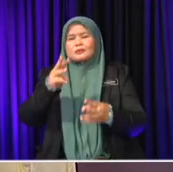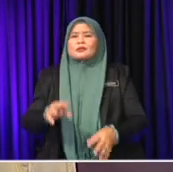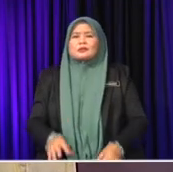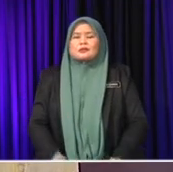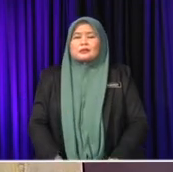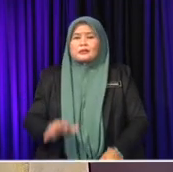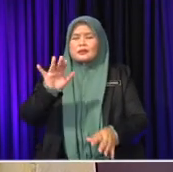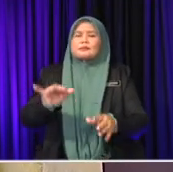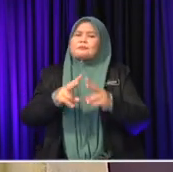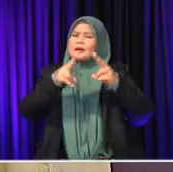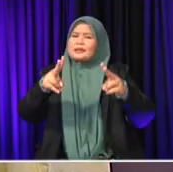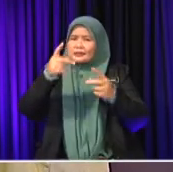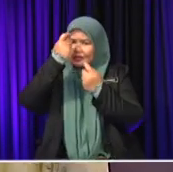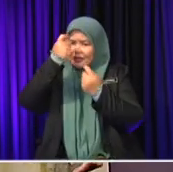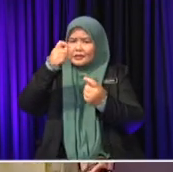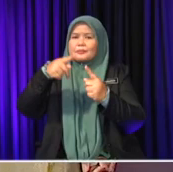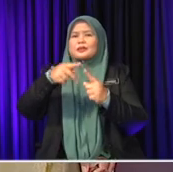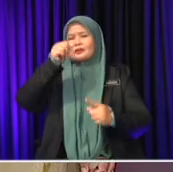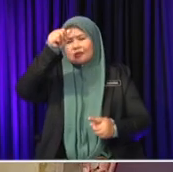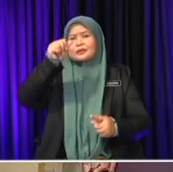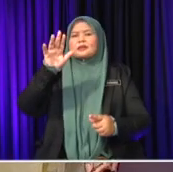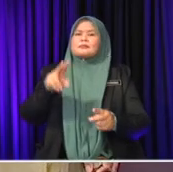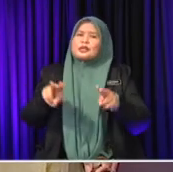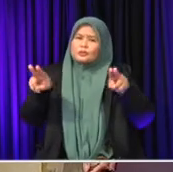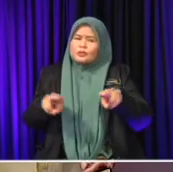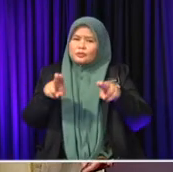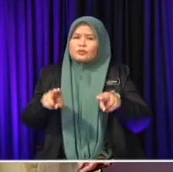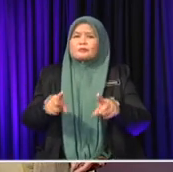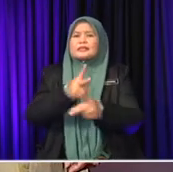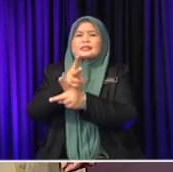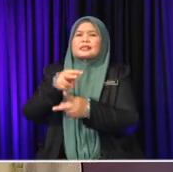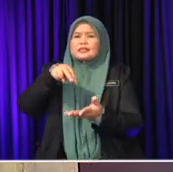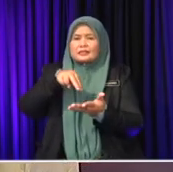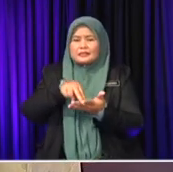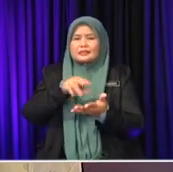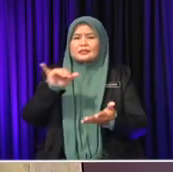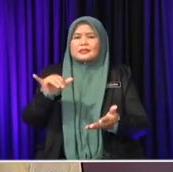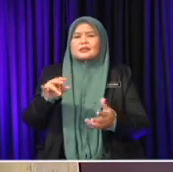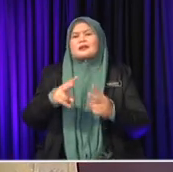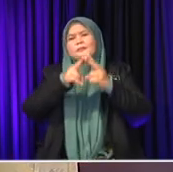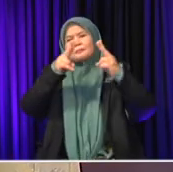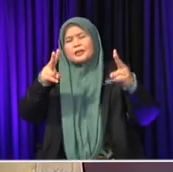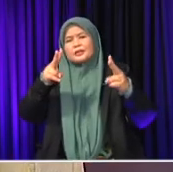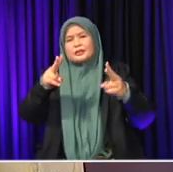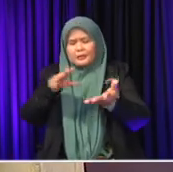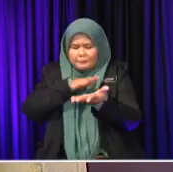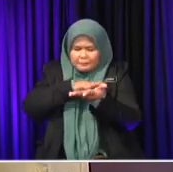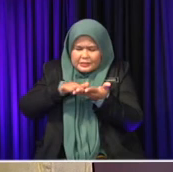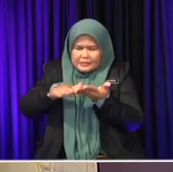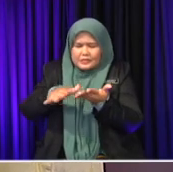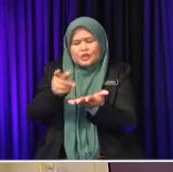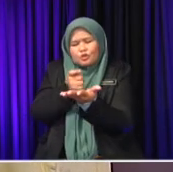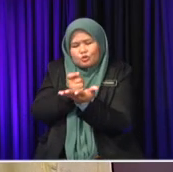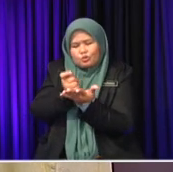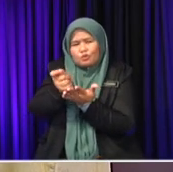taat kepada Allah yang paling berusaha menjaga dirinya yang paling bersih dan tulus